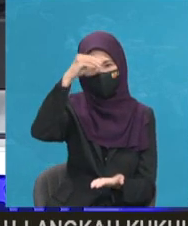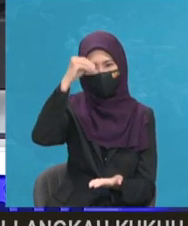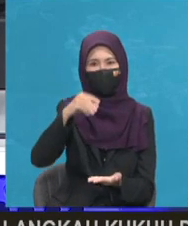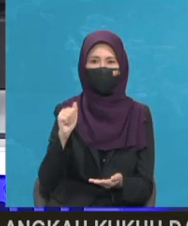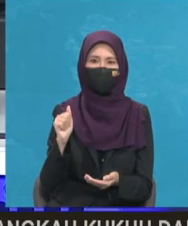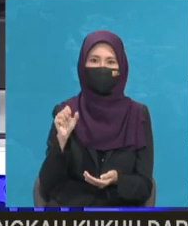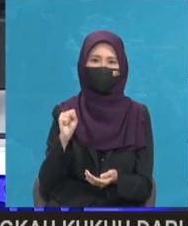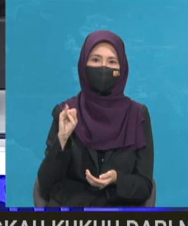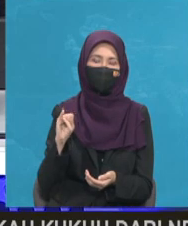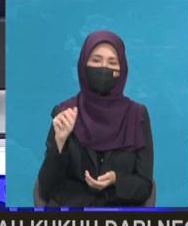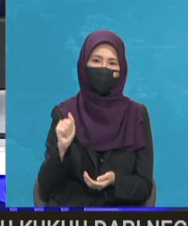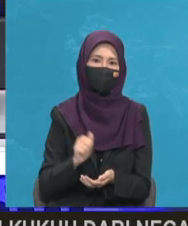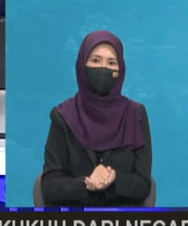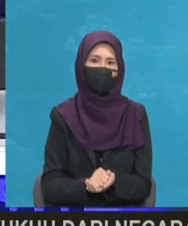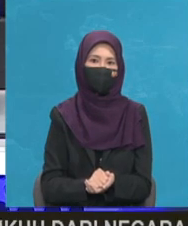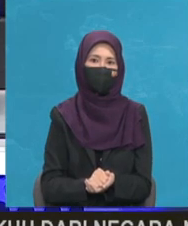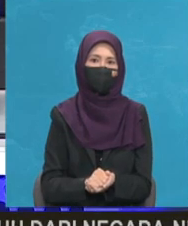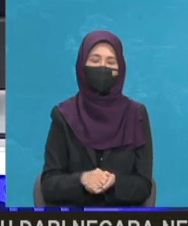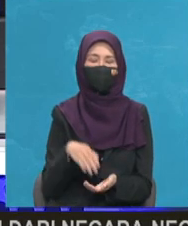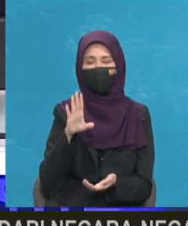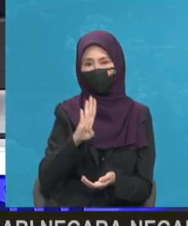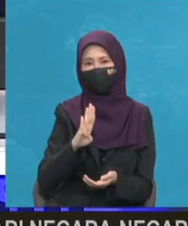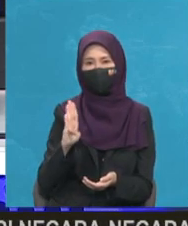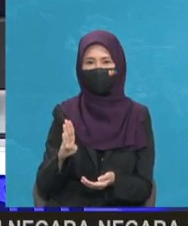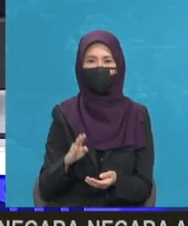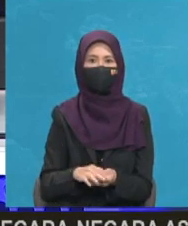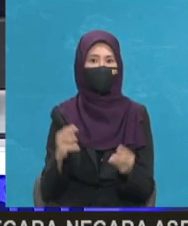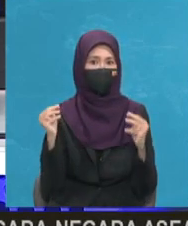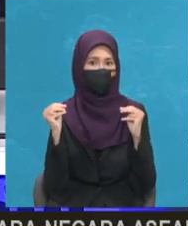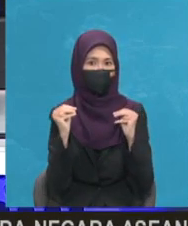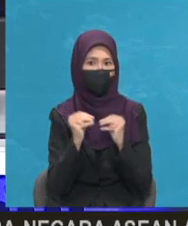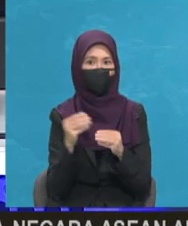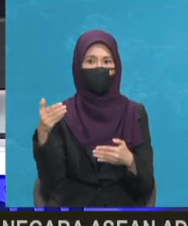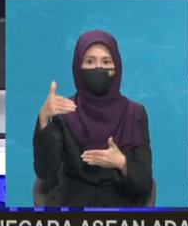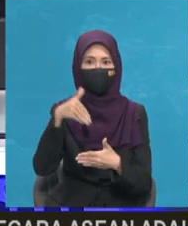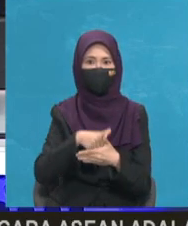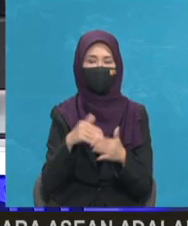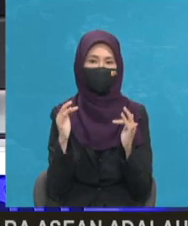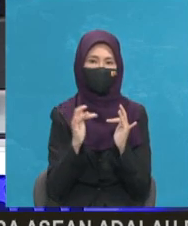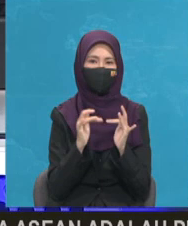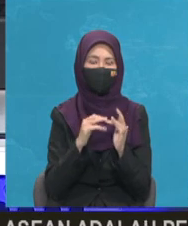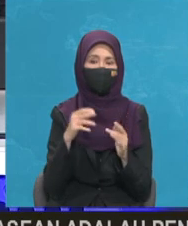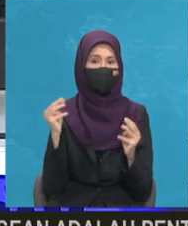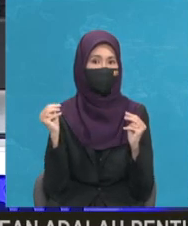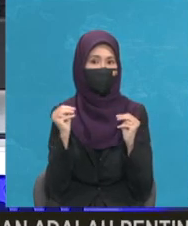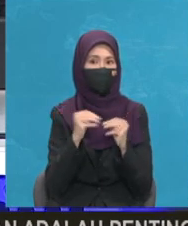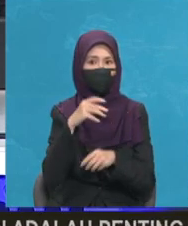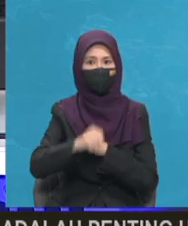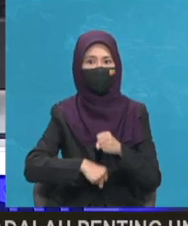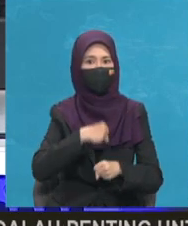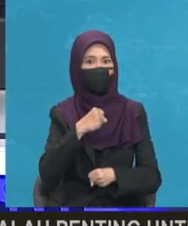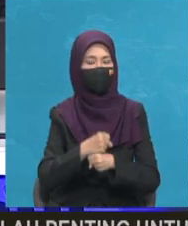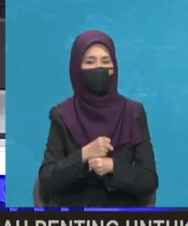SIM new home kali ke-44 masyarakat yang diadakan secara May itu merupakan bersuara tahunan bagi pegawai-pegawai